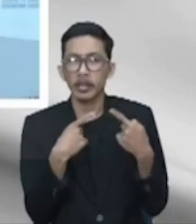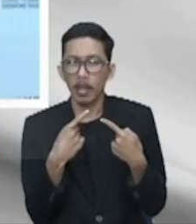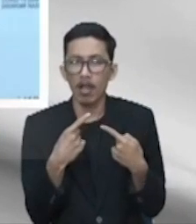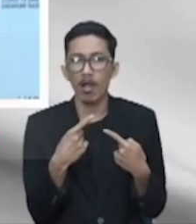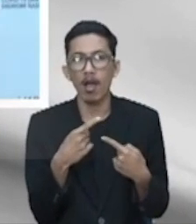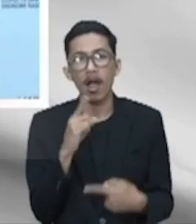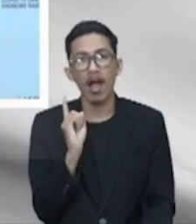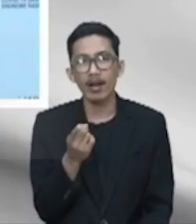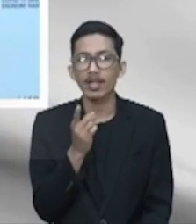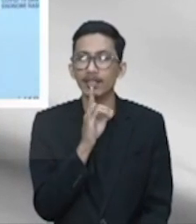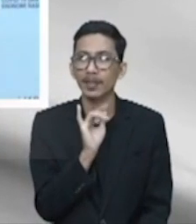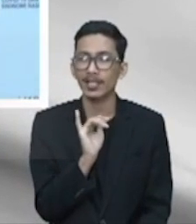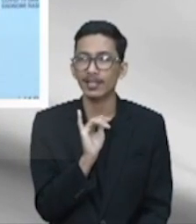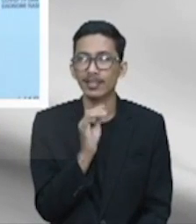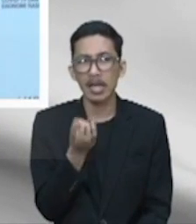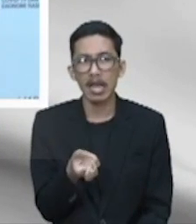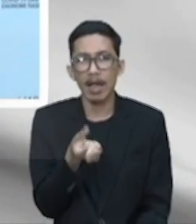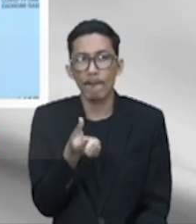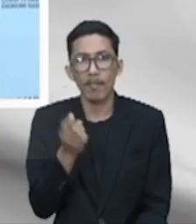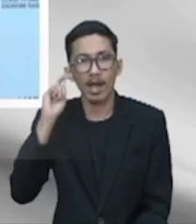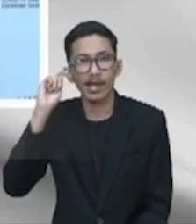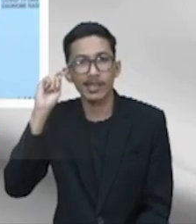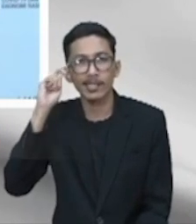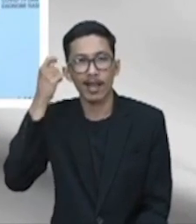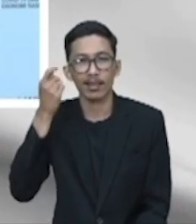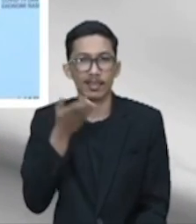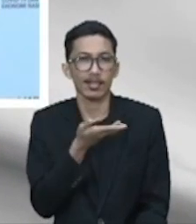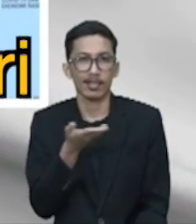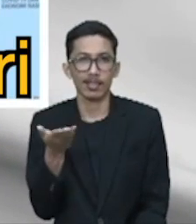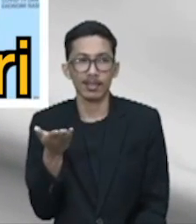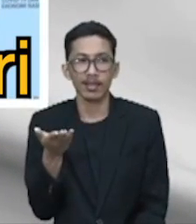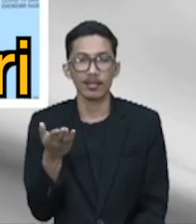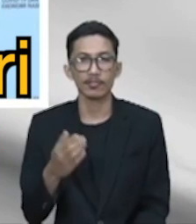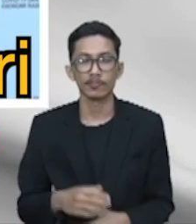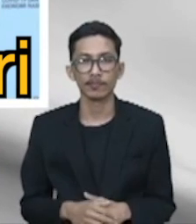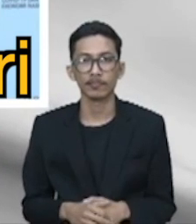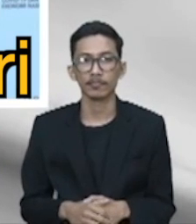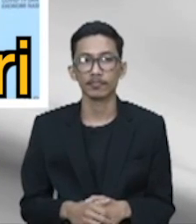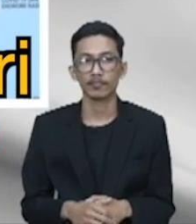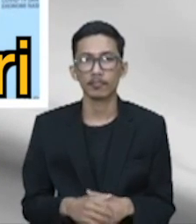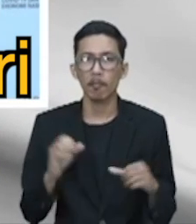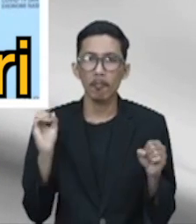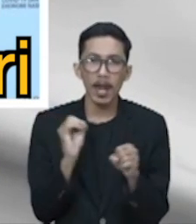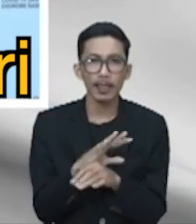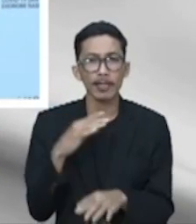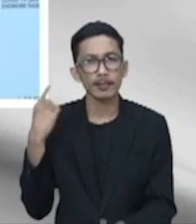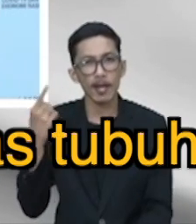ada rumus yang gampang banget diingetnya yang bisa bikin langsung terserap dan bisa diimplementasikan